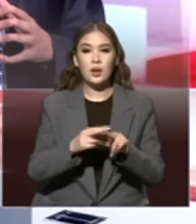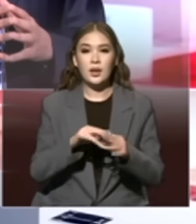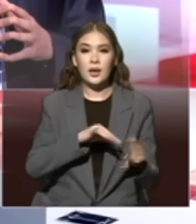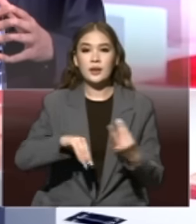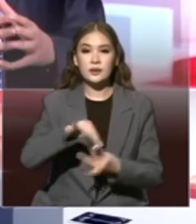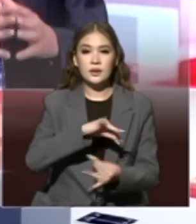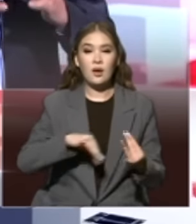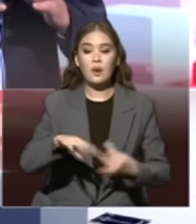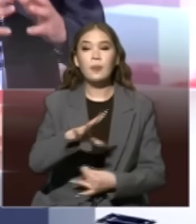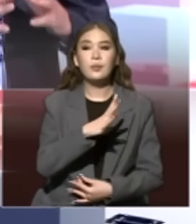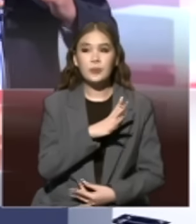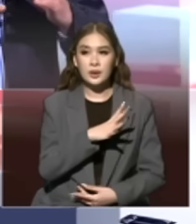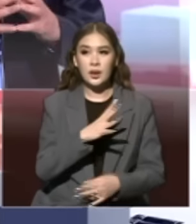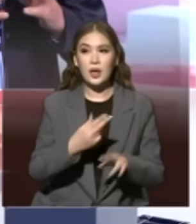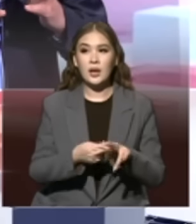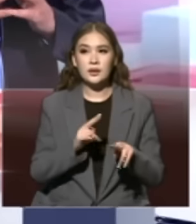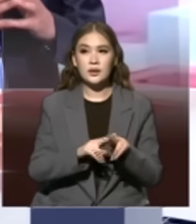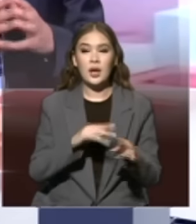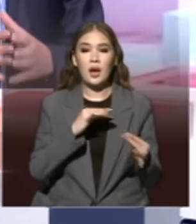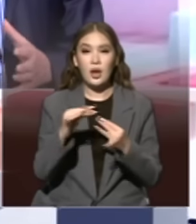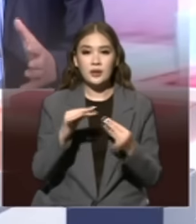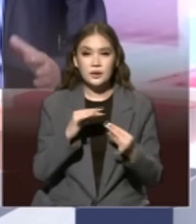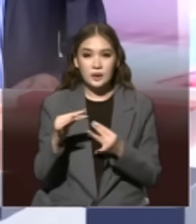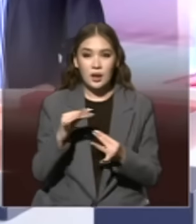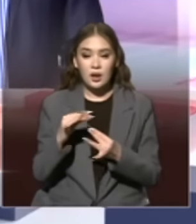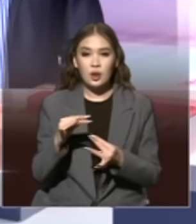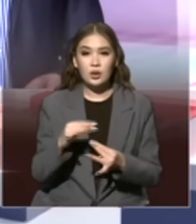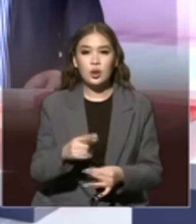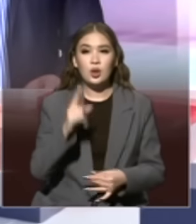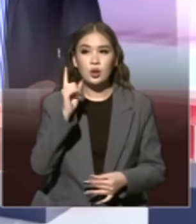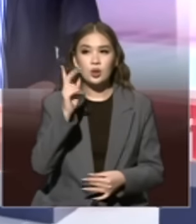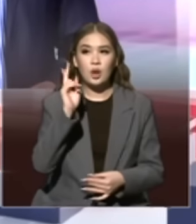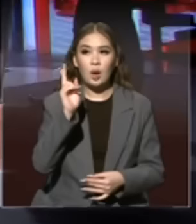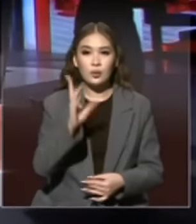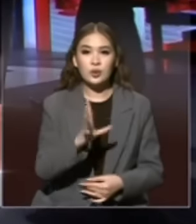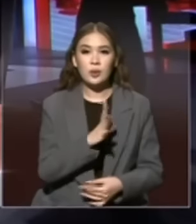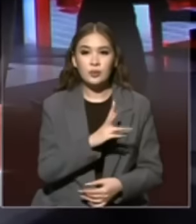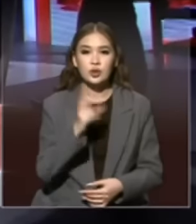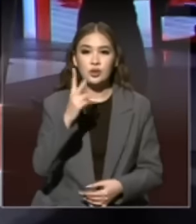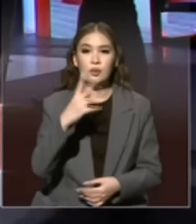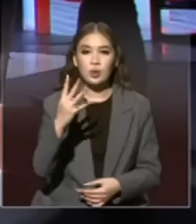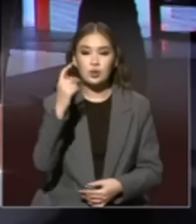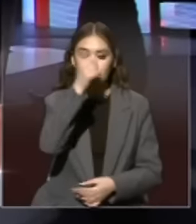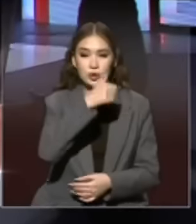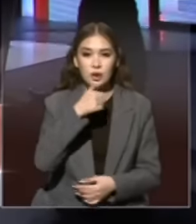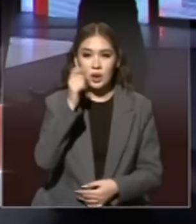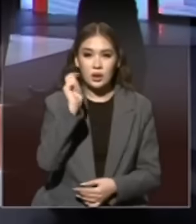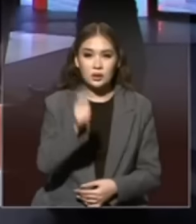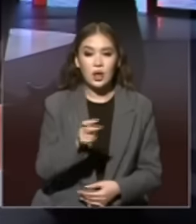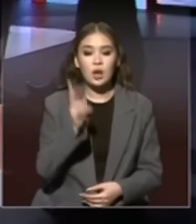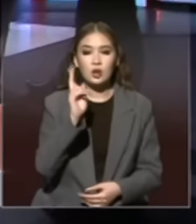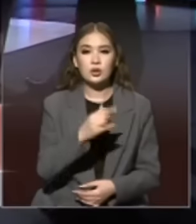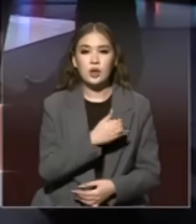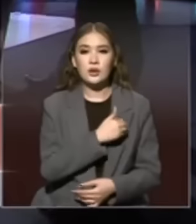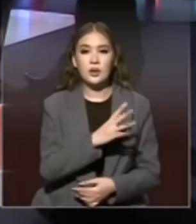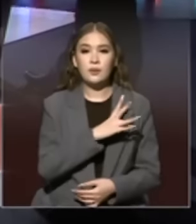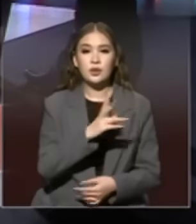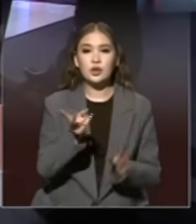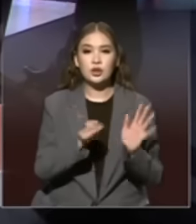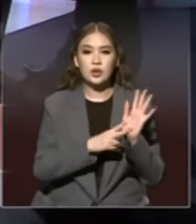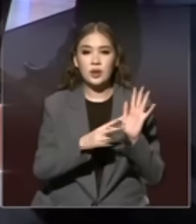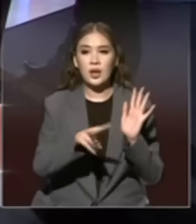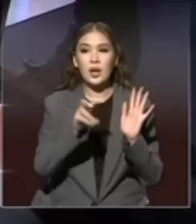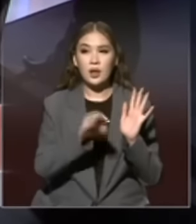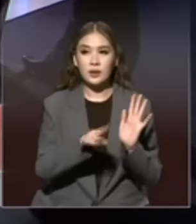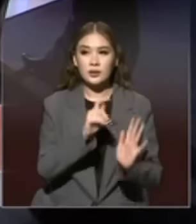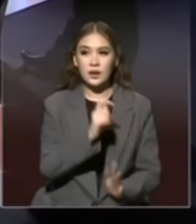талқыланған. Сол мәселені талқылап келгенде біреуіне 24 жыл беріп отыр, біреуіне